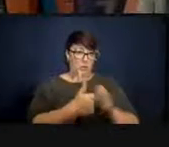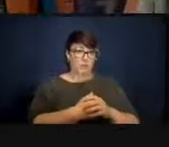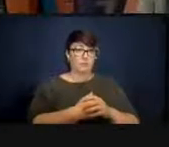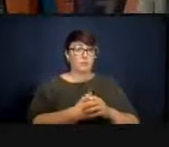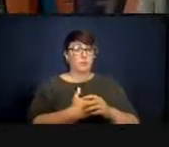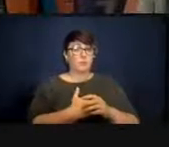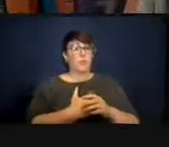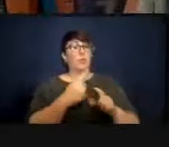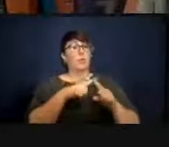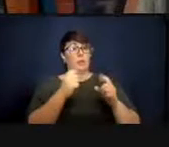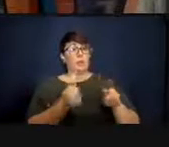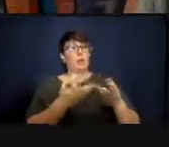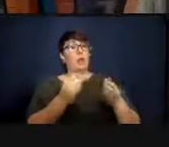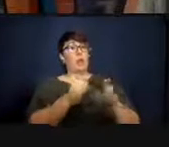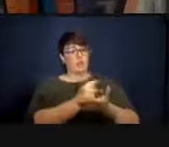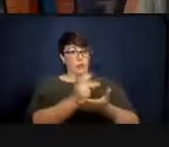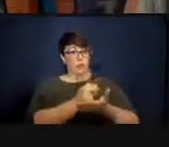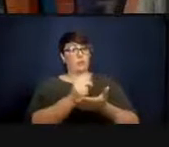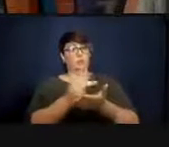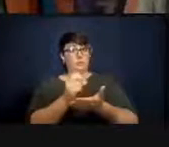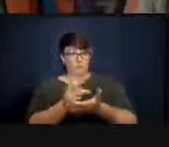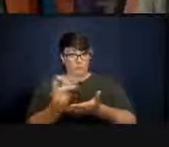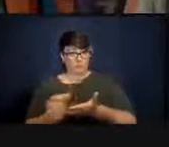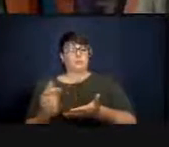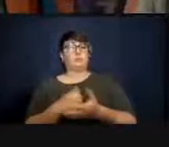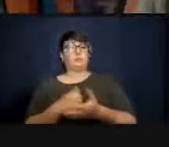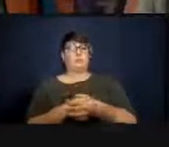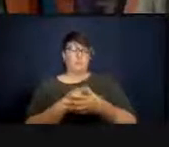نتواصل معك أيضا، وطبعا